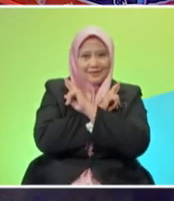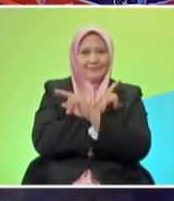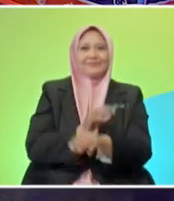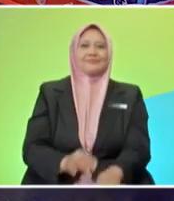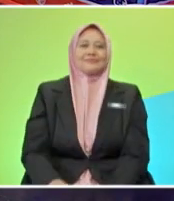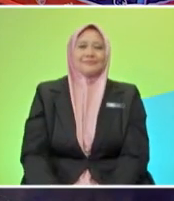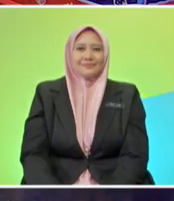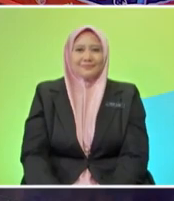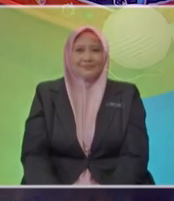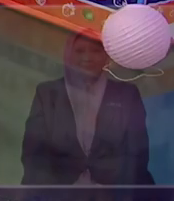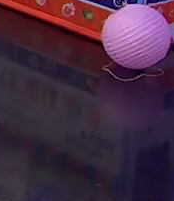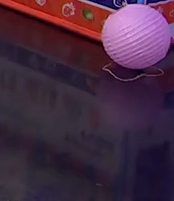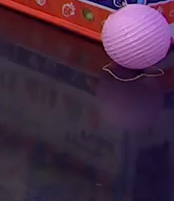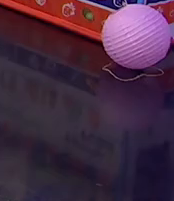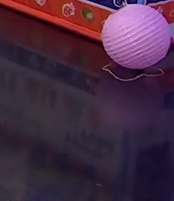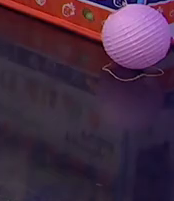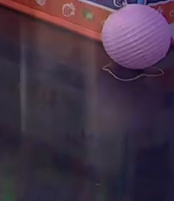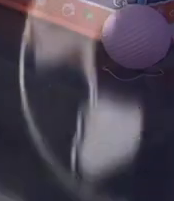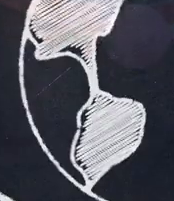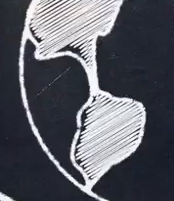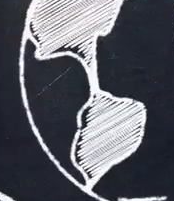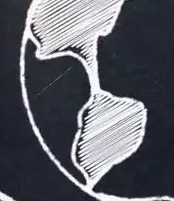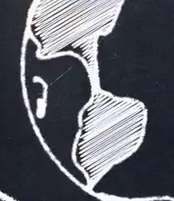TV KPM.